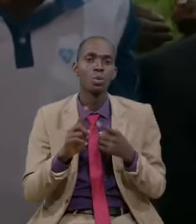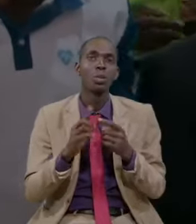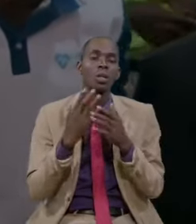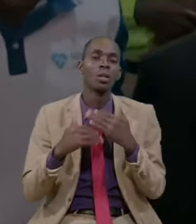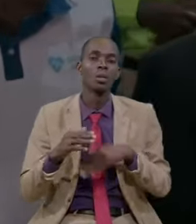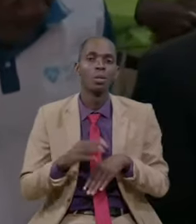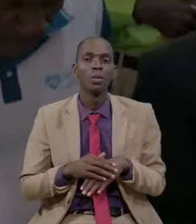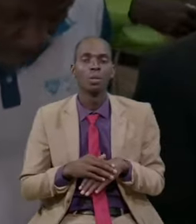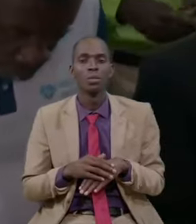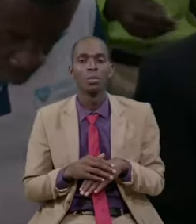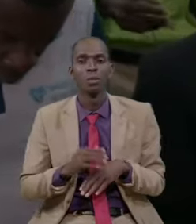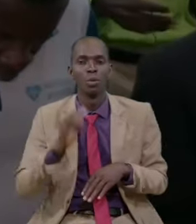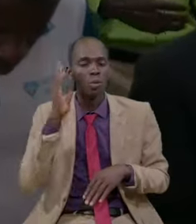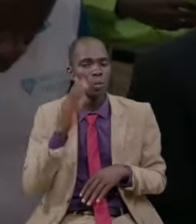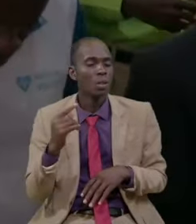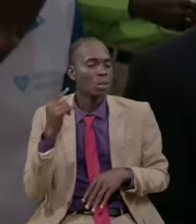écouteront la parole.